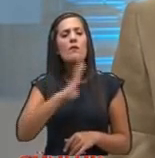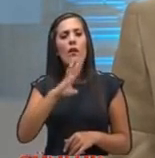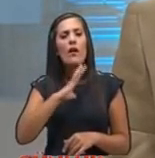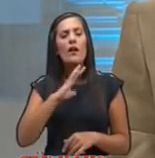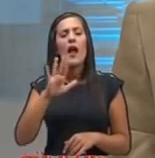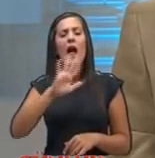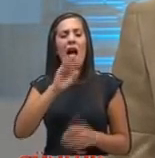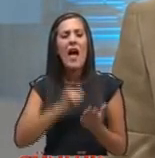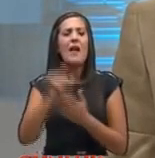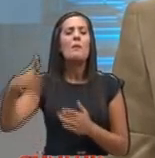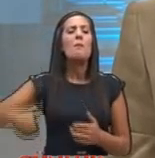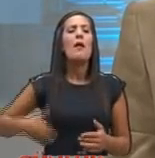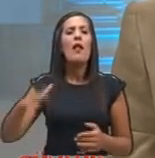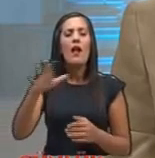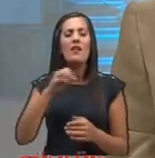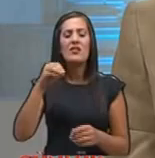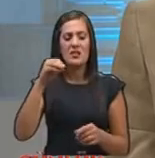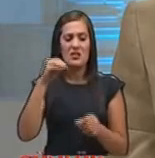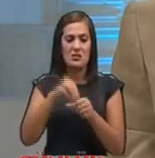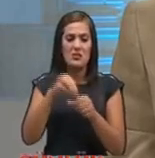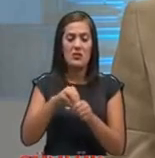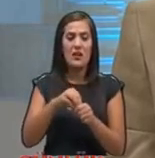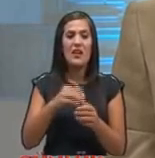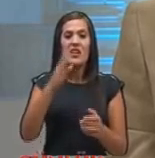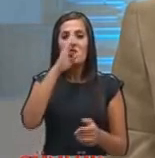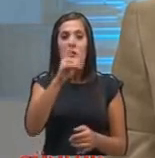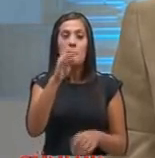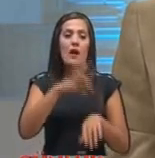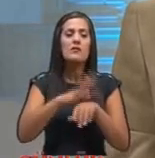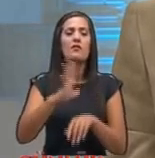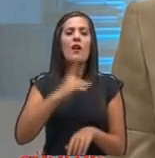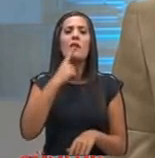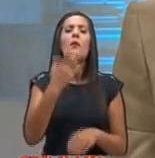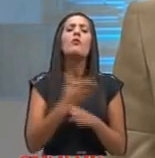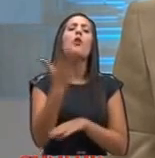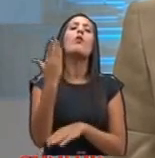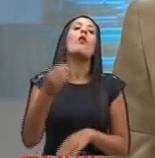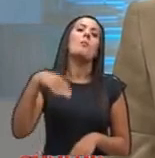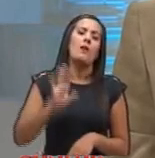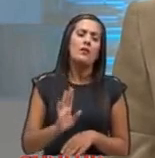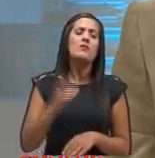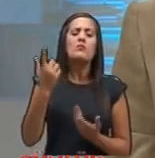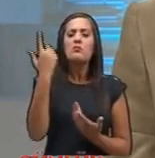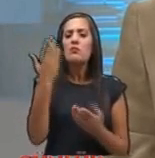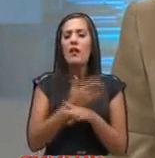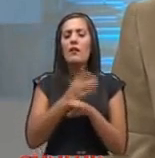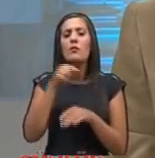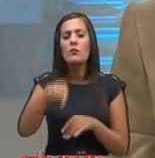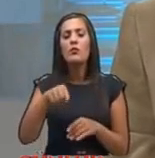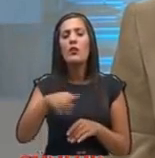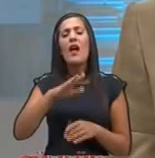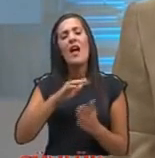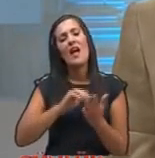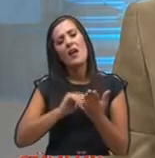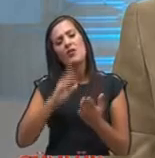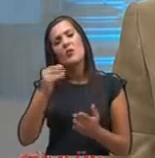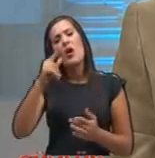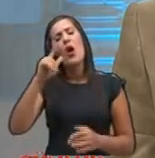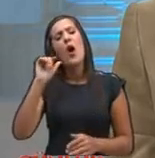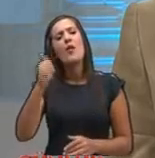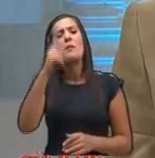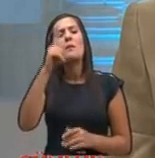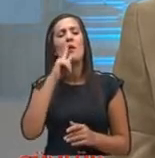her bel ağrısının altında da ciddi bir hastalık yatıyor demek doğru olmaz. Çünkü bunların çok, yani önemli bir oranı